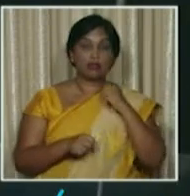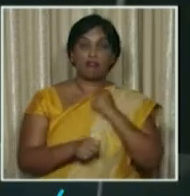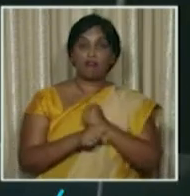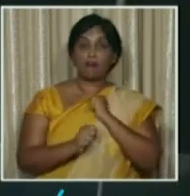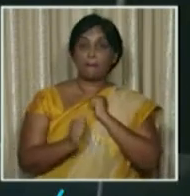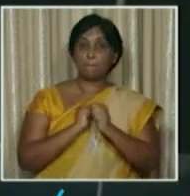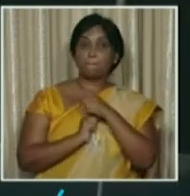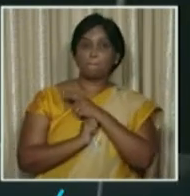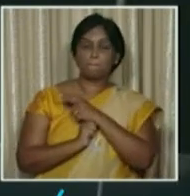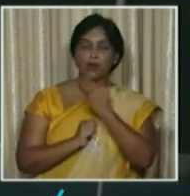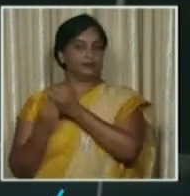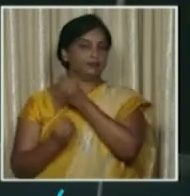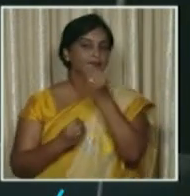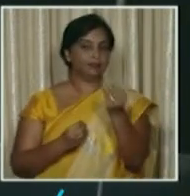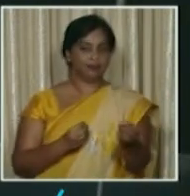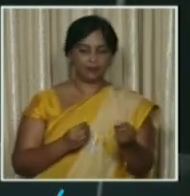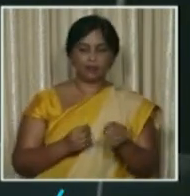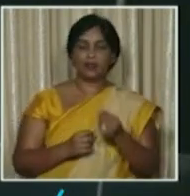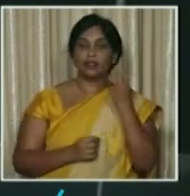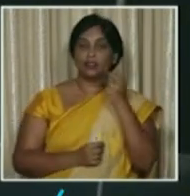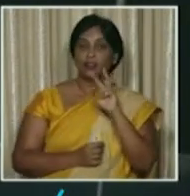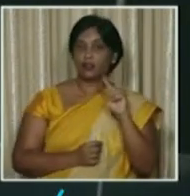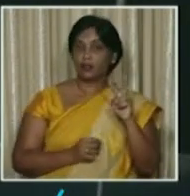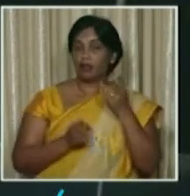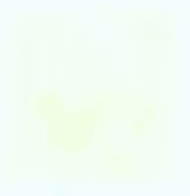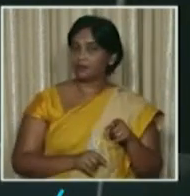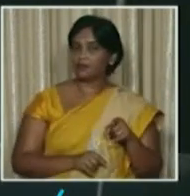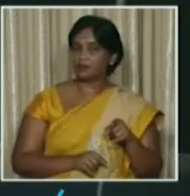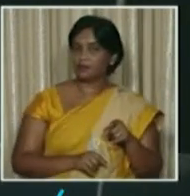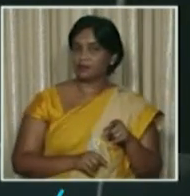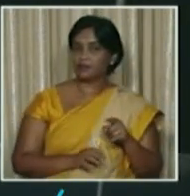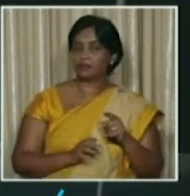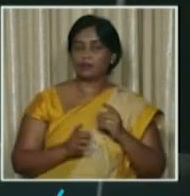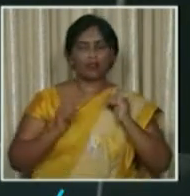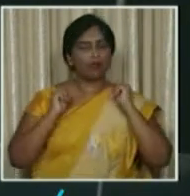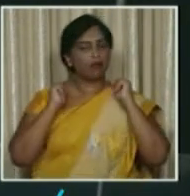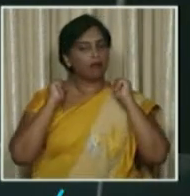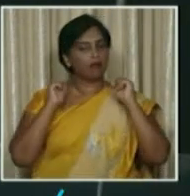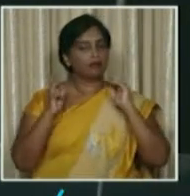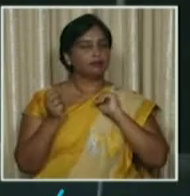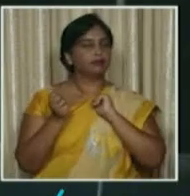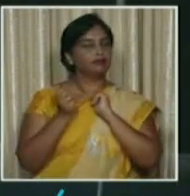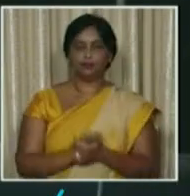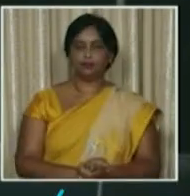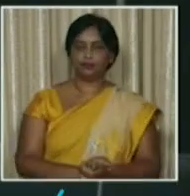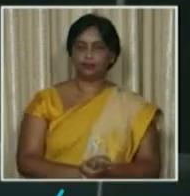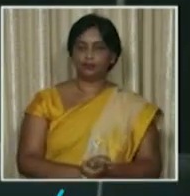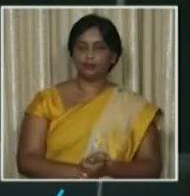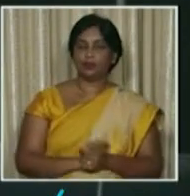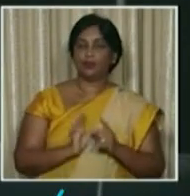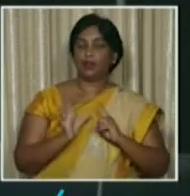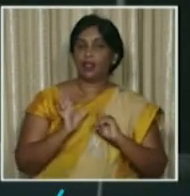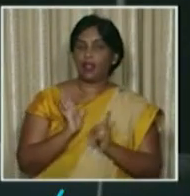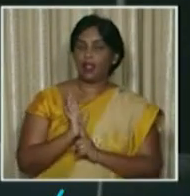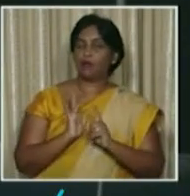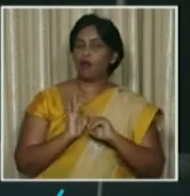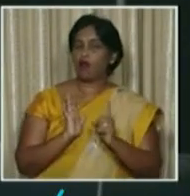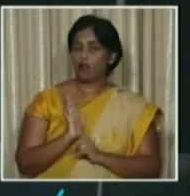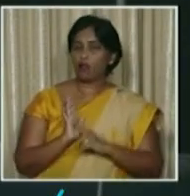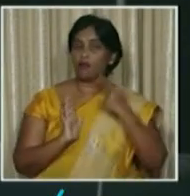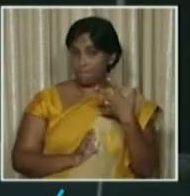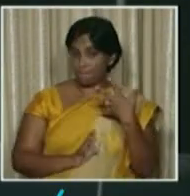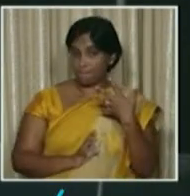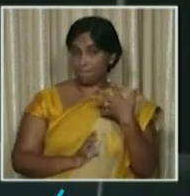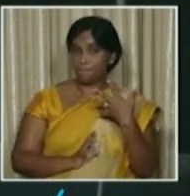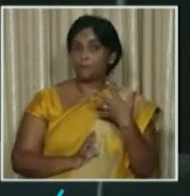බෙකත් කතා කරලා ලබා දෙන්න පුළුවන්කම ලැබුණා. 2022 අවසාන වෙනකොට යථා තත්ත්වෙට මේක ගෙනෙන්න පුළුවන්කම ලැබුණා. උසස් පෙළ, සාමාන්‍ය පෙළ පහේ